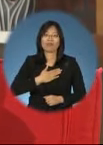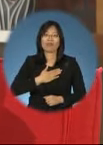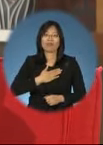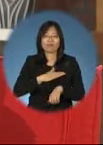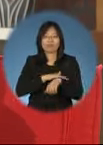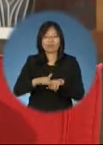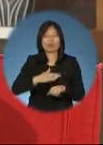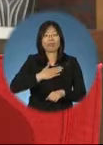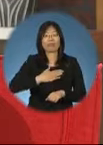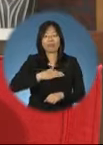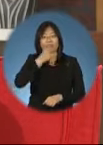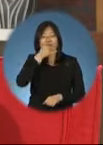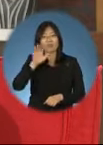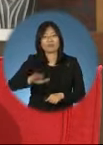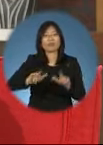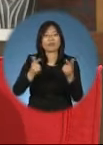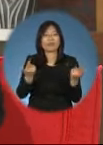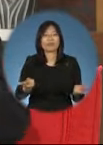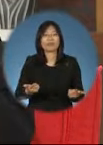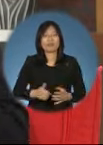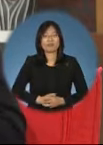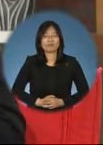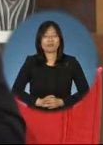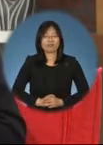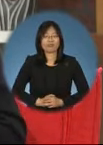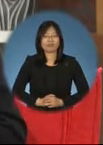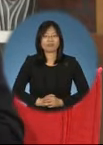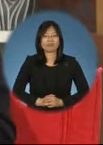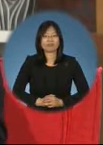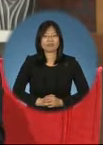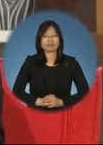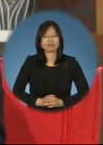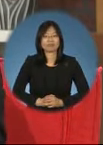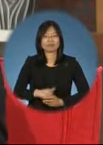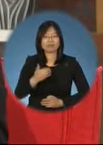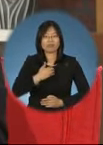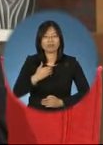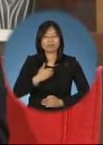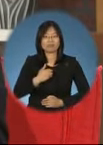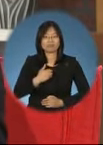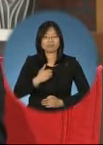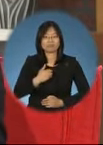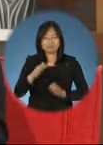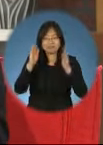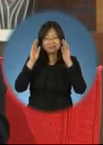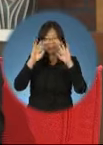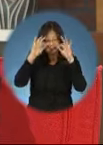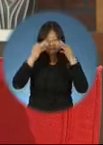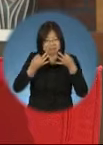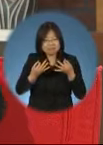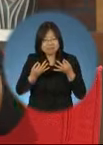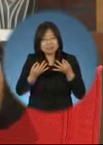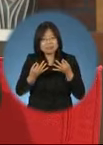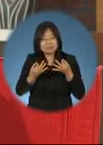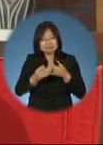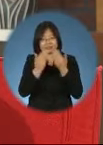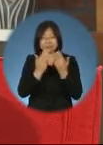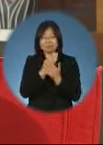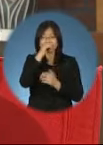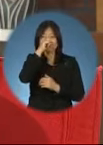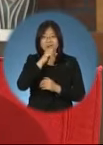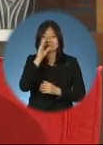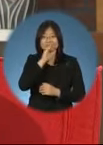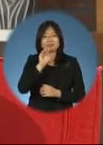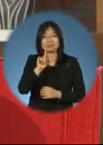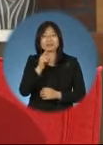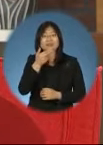알고 있는데 아닌 거예요. 이게 공부해보니까? 많이, 예, 제가 이게 해보니까 다 좋아요. 나쁜 거